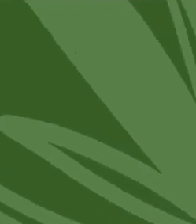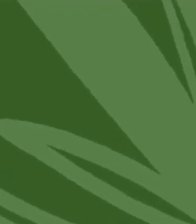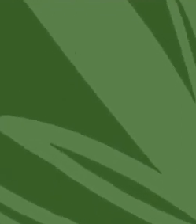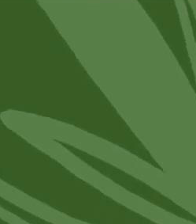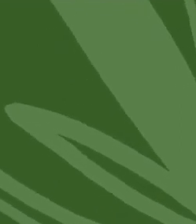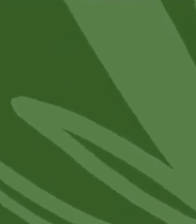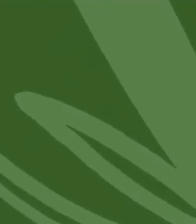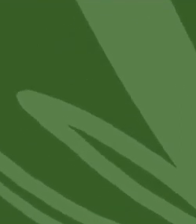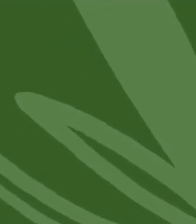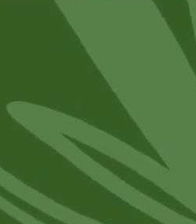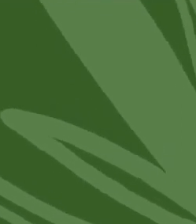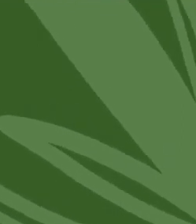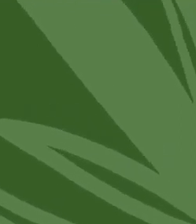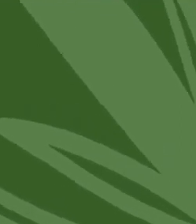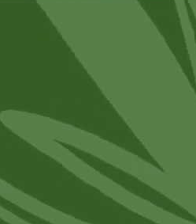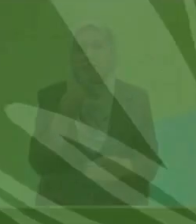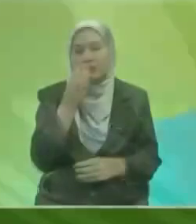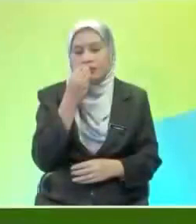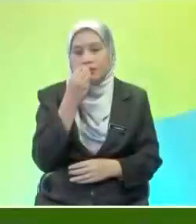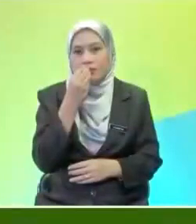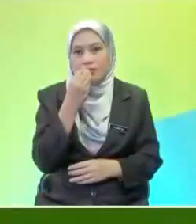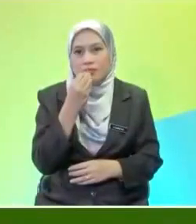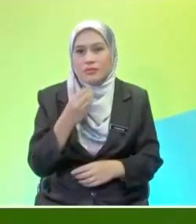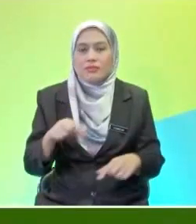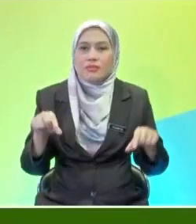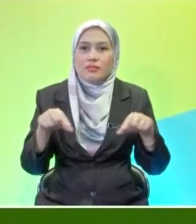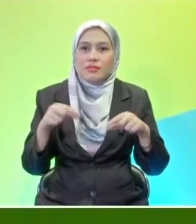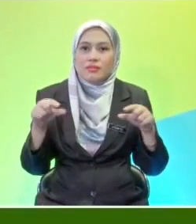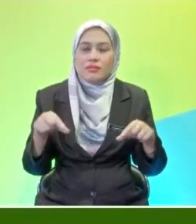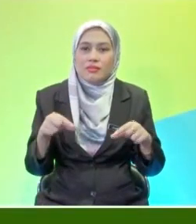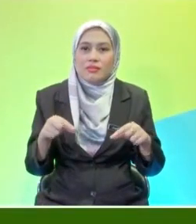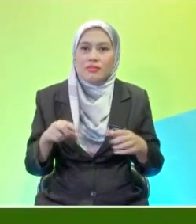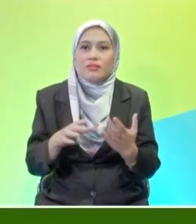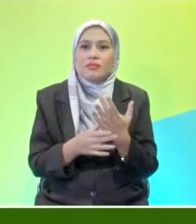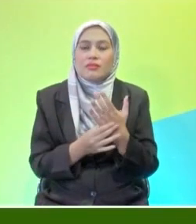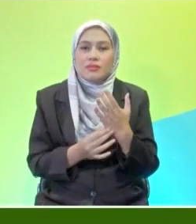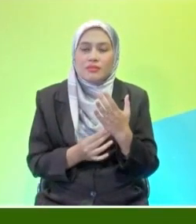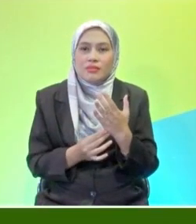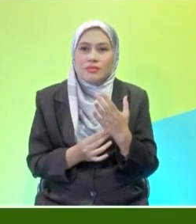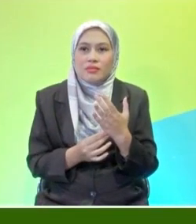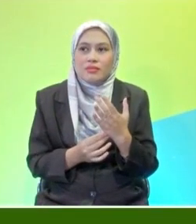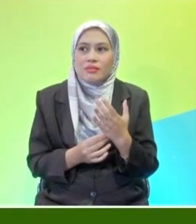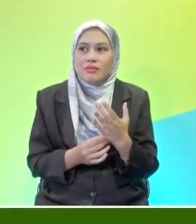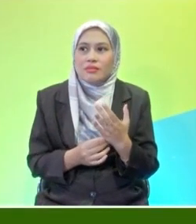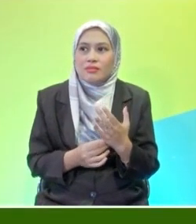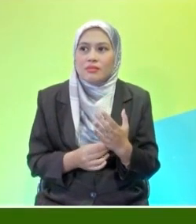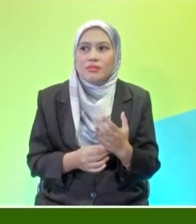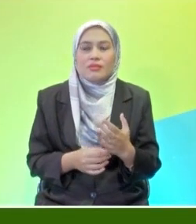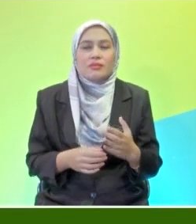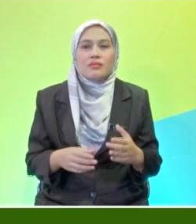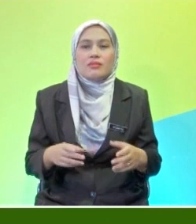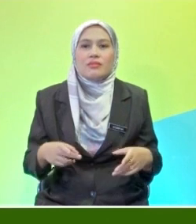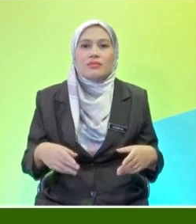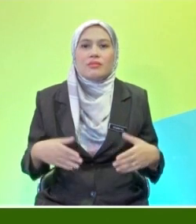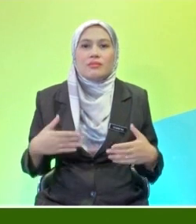Pisang sesikat sedap dimakan. Digoreng minyak sawit tempatan. Haji memukat pelbagai ikan.